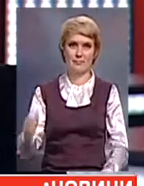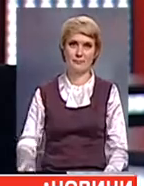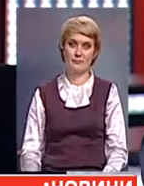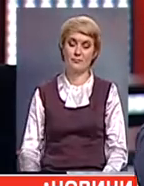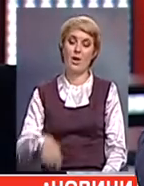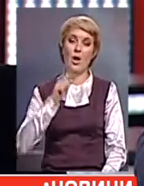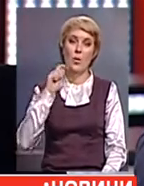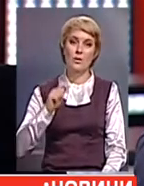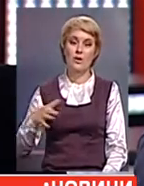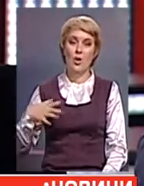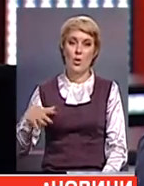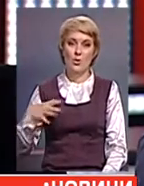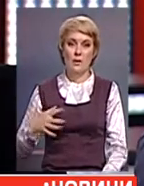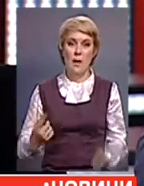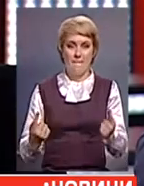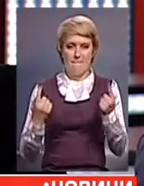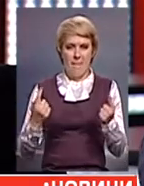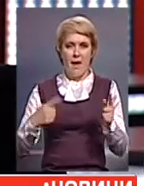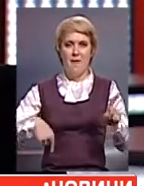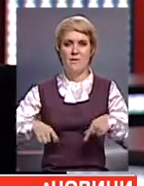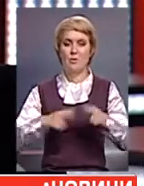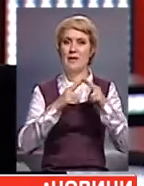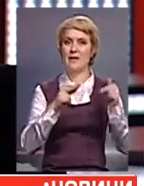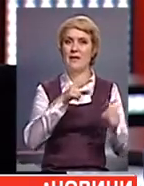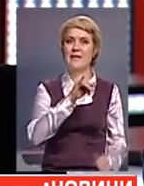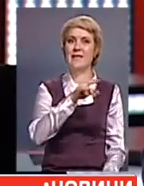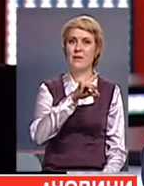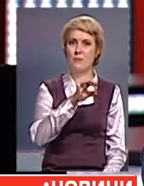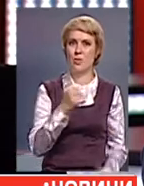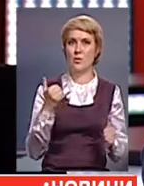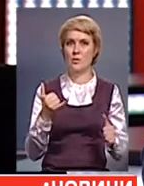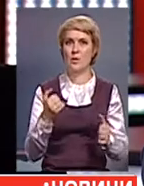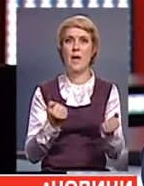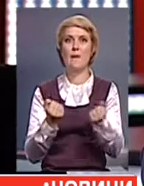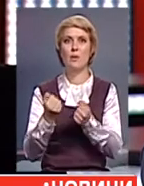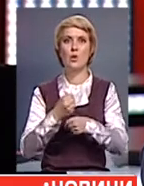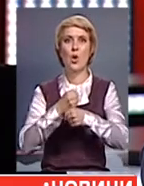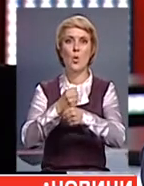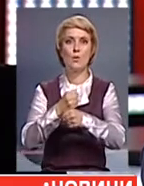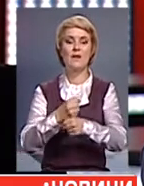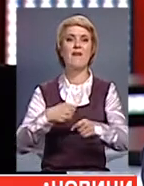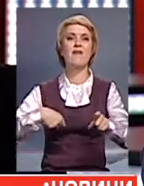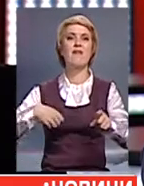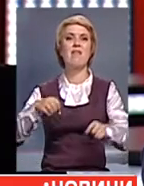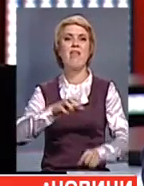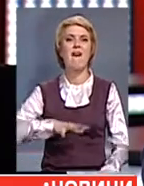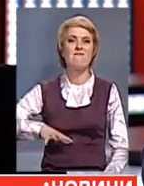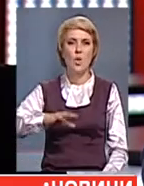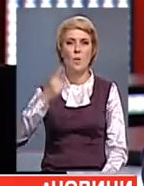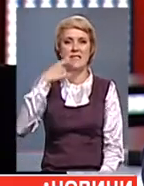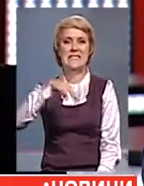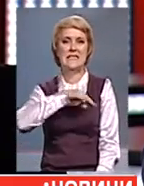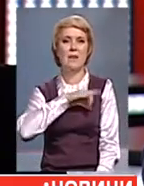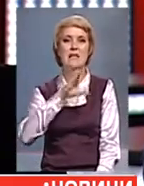Ну і українців в очікуванні мегафутболу дніпропетровський дніпро сьогодні боротиметься за Кубок Європи з іспанською севілією гратимуть на